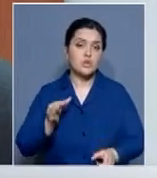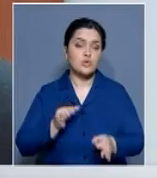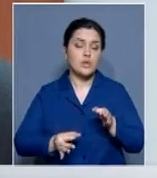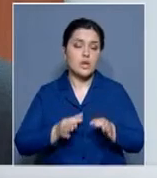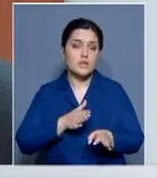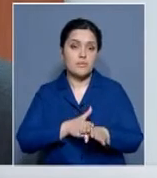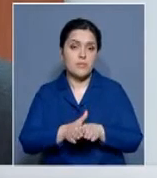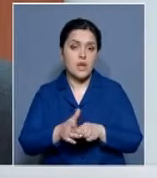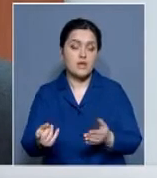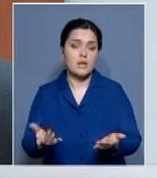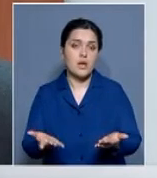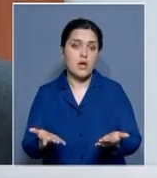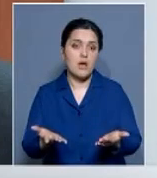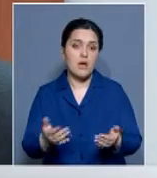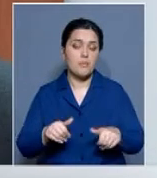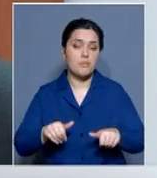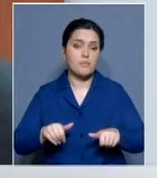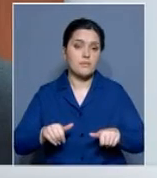уже